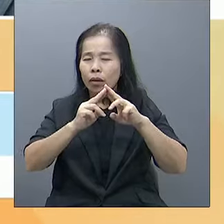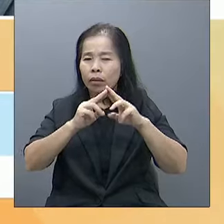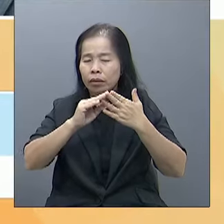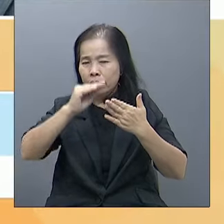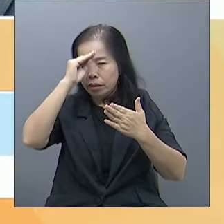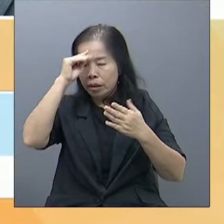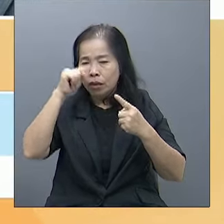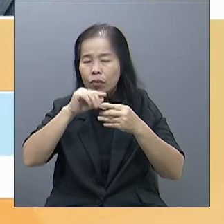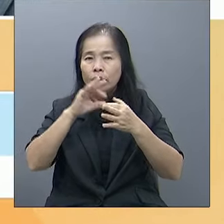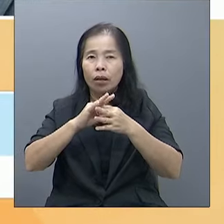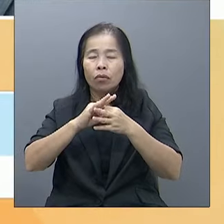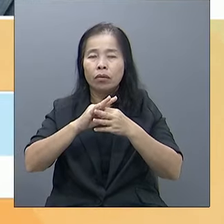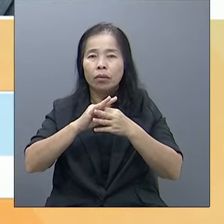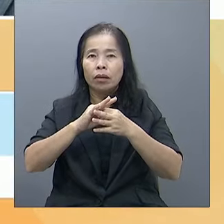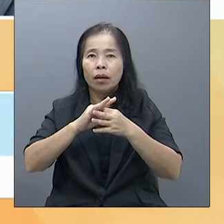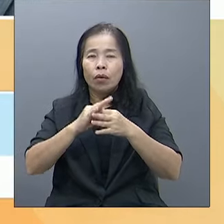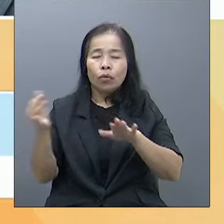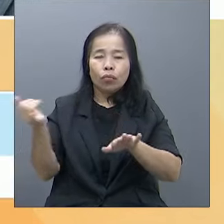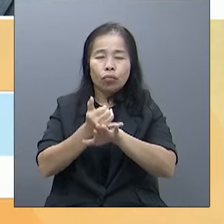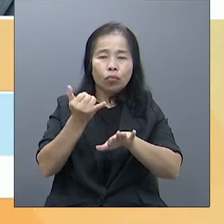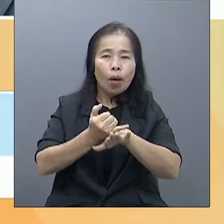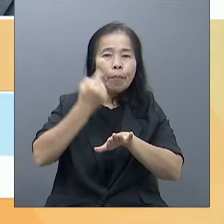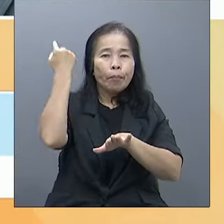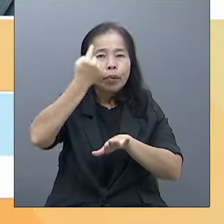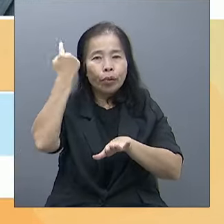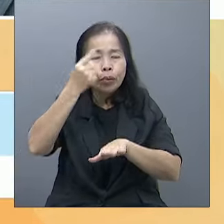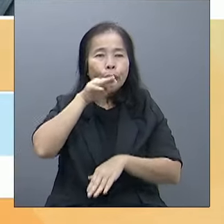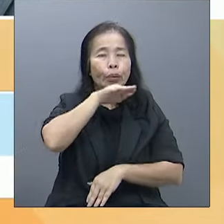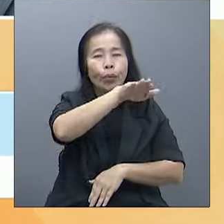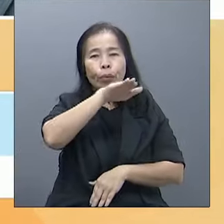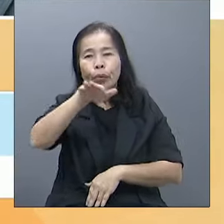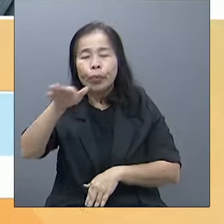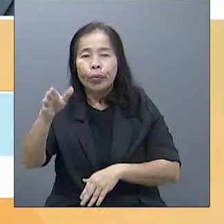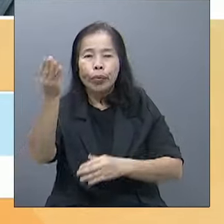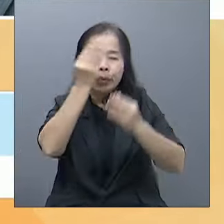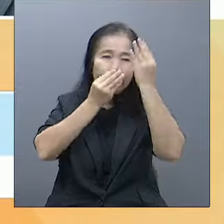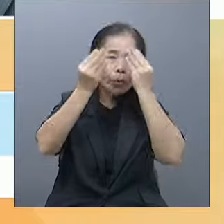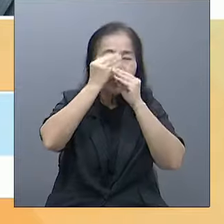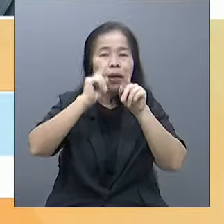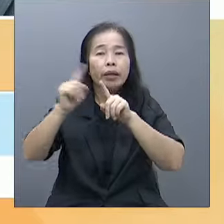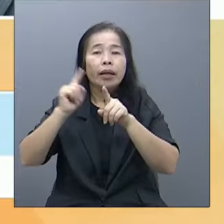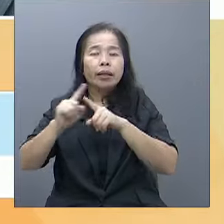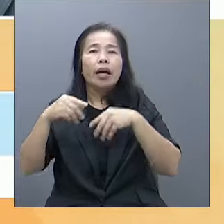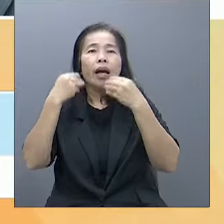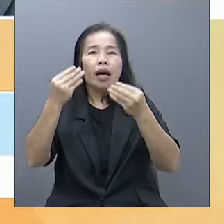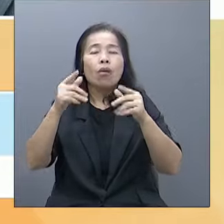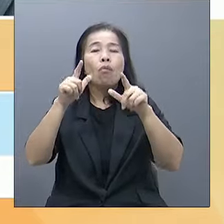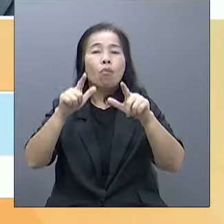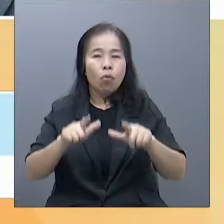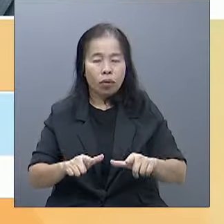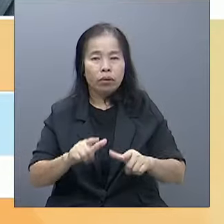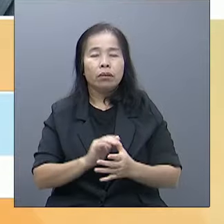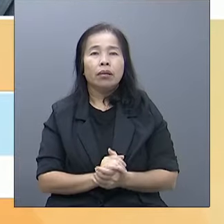าที่ไม่จำเป็นนะครับก็ให้งดให้หมดนะครับงดให้หมดการทัศนศึกษาที่ไม่จ